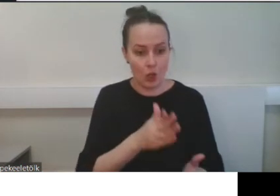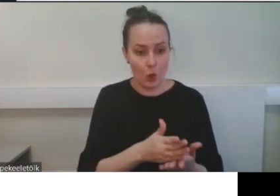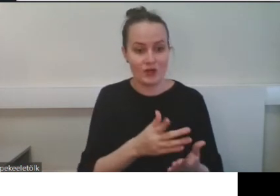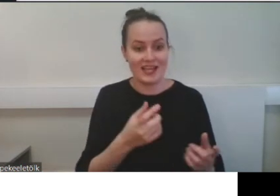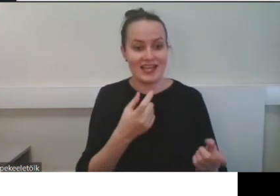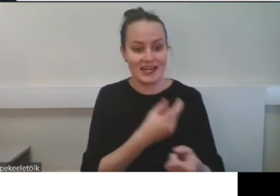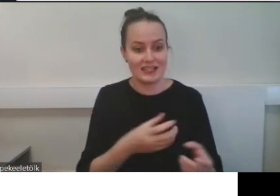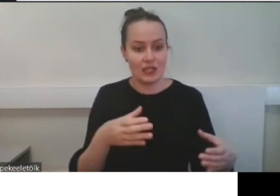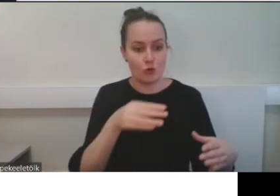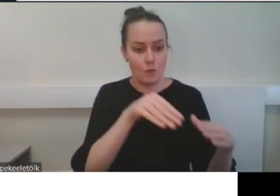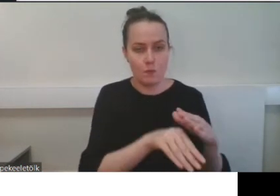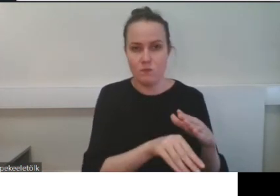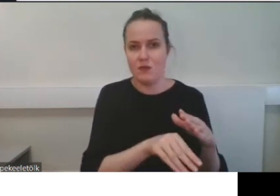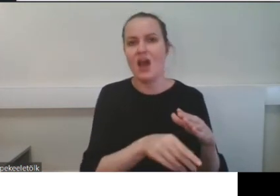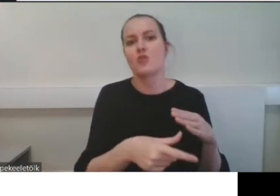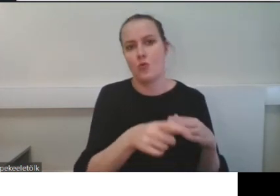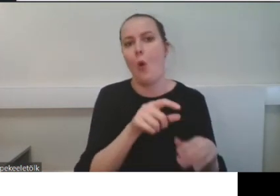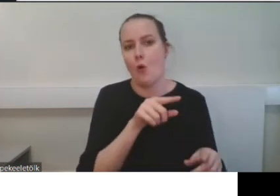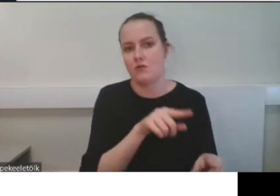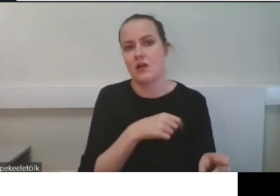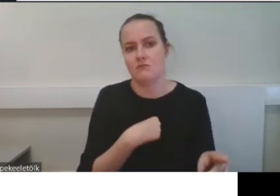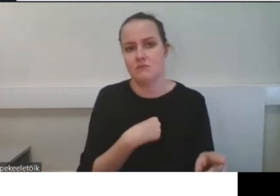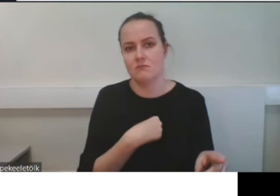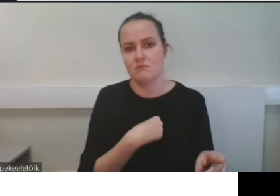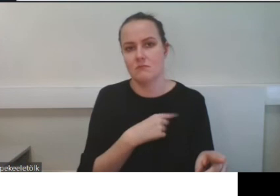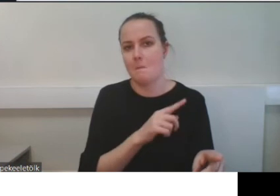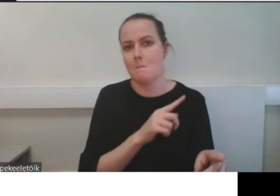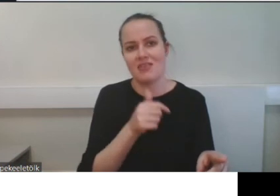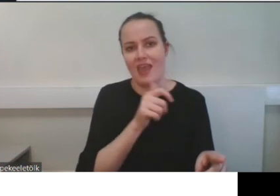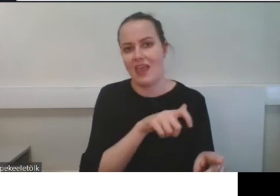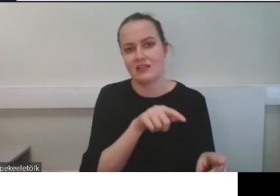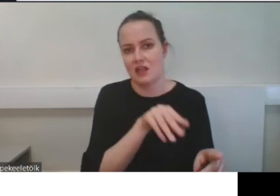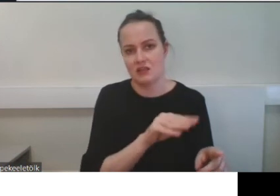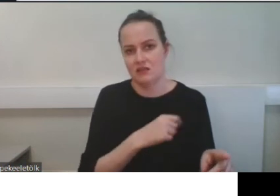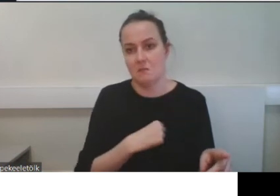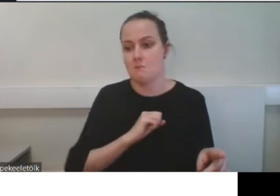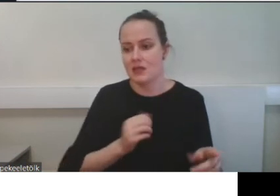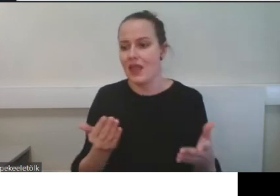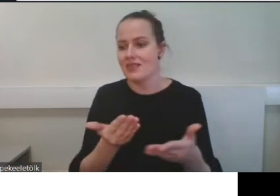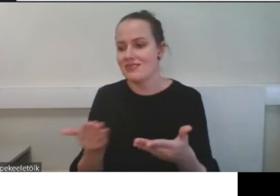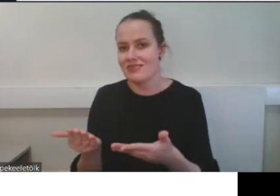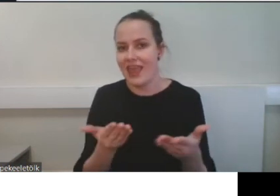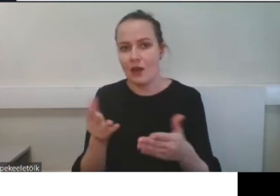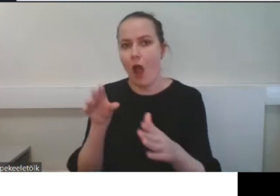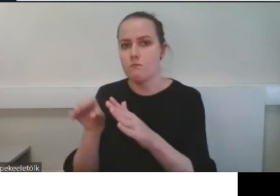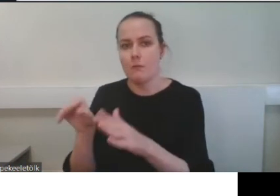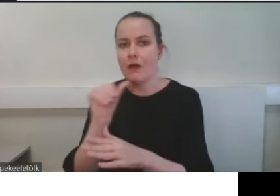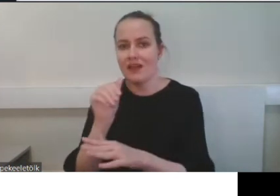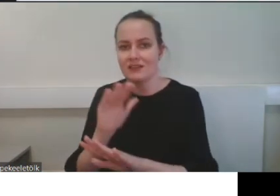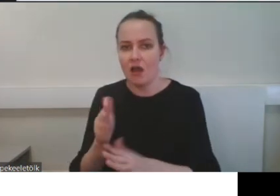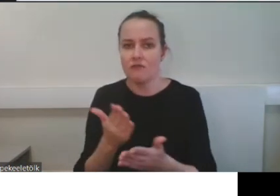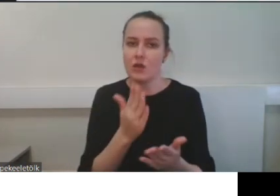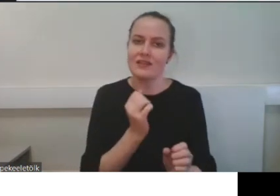73 000 inimest 16 pluss Eesti elanikkonnast, ehk siis see on umbes 6%